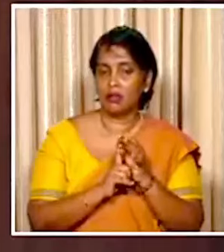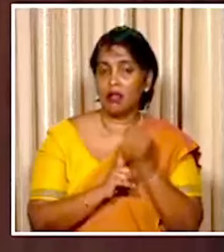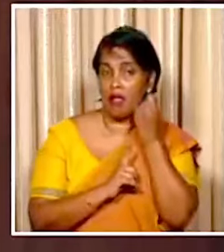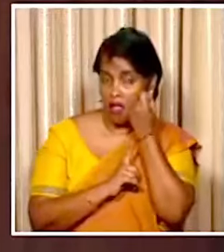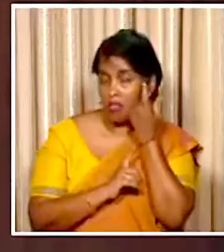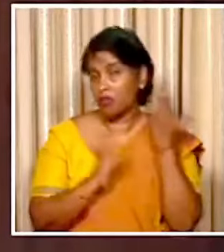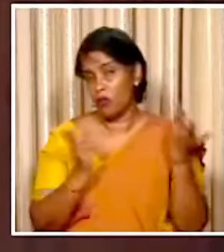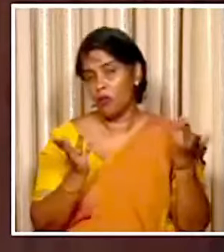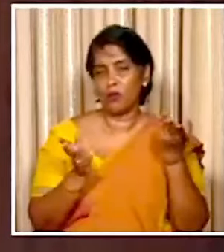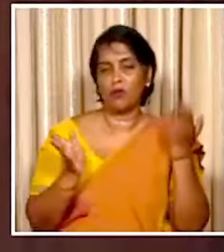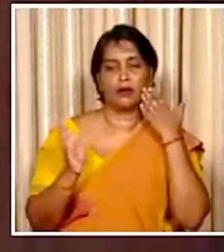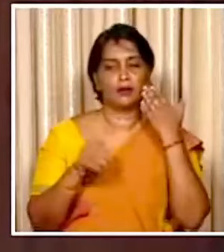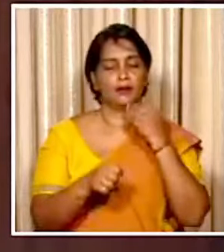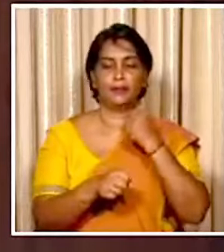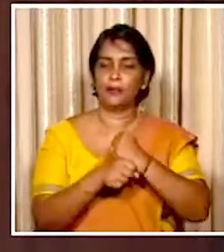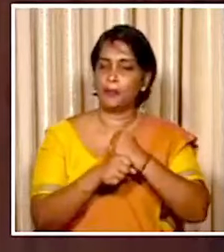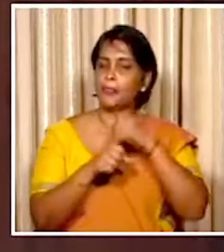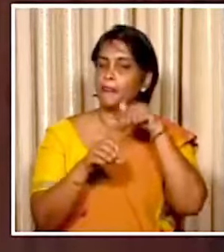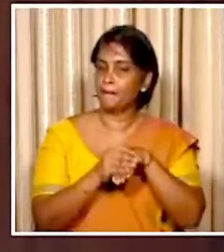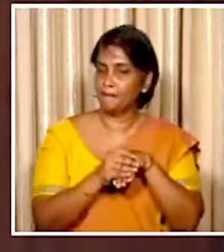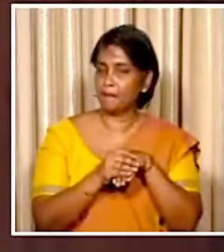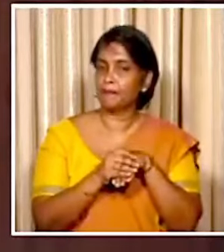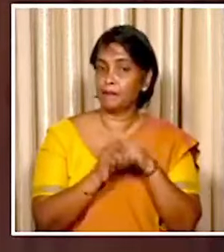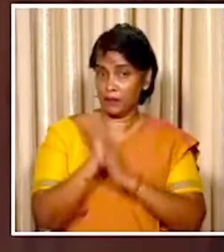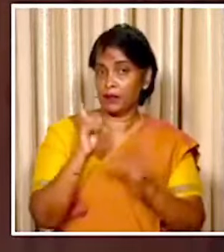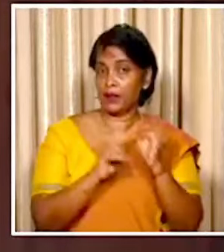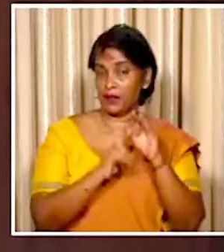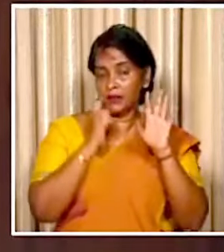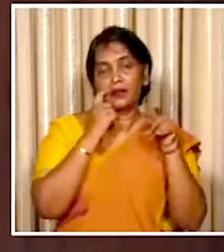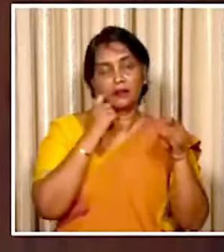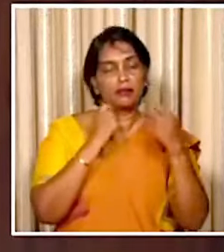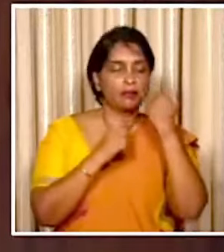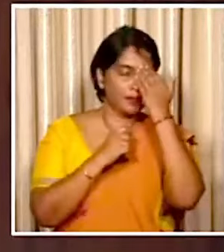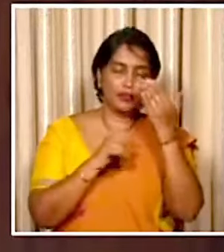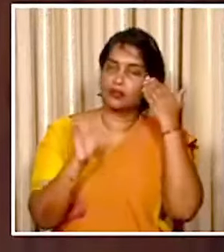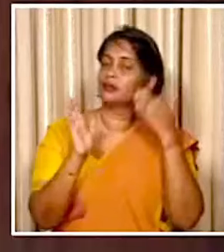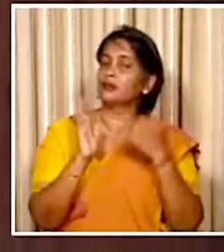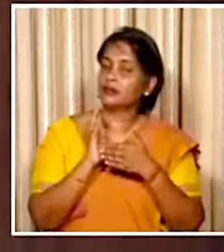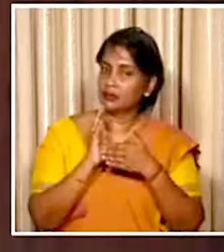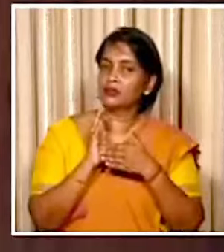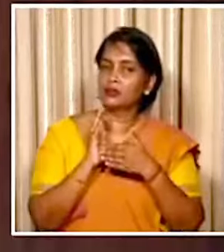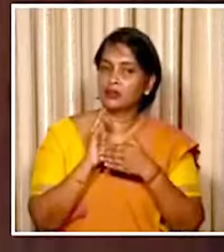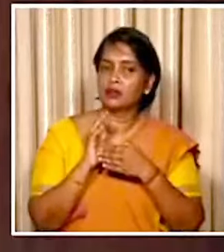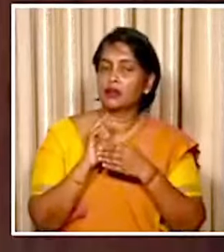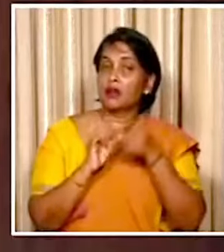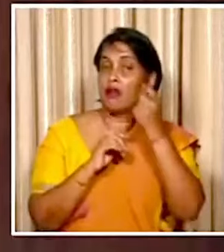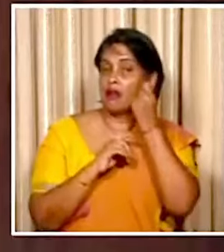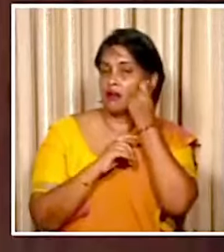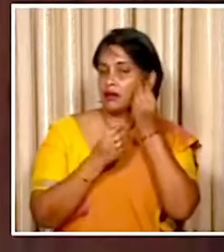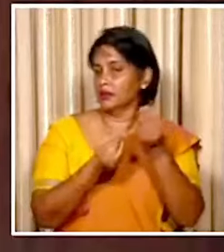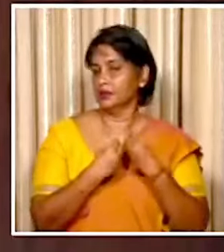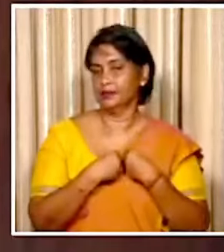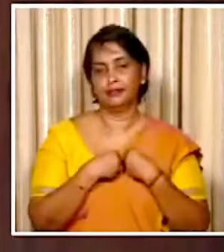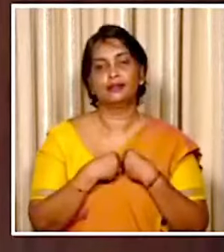අදහසක් මේ ඔබතුමාලා ආණ්ඩුවේ අමාත්‍යවරු විදියට කරුණා කරලා මේ සම්බන්ධව අපිට යම් ඔබතුමාලාගේ අදහස් අපිට ලබා දෙන්න